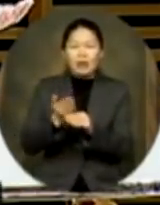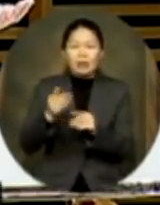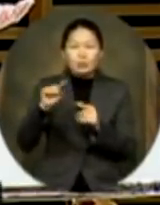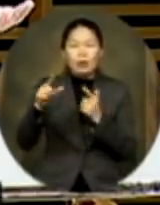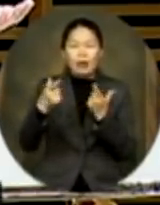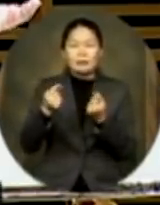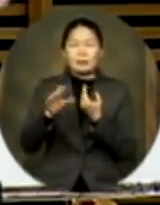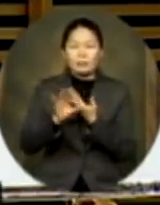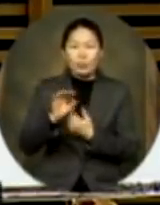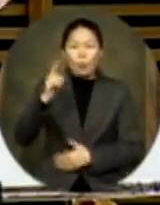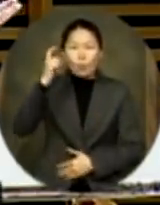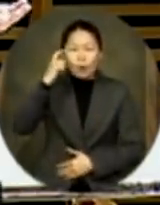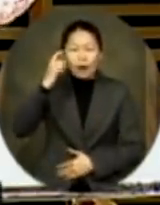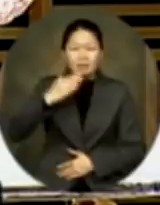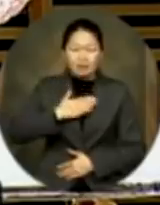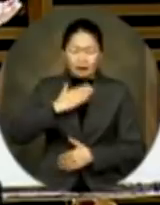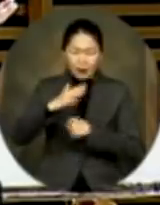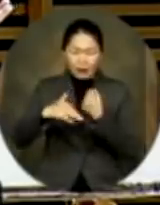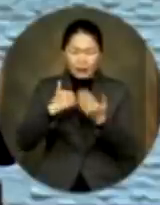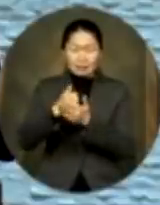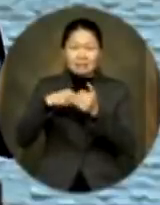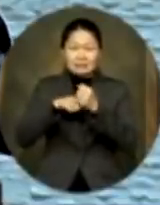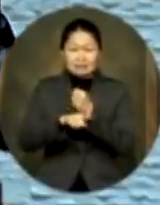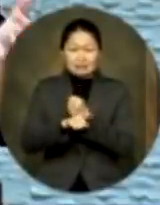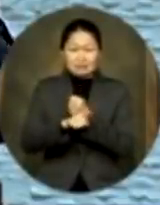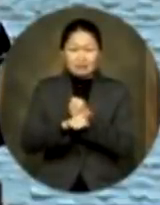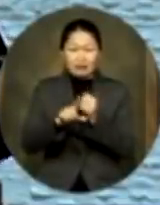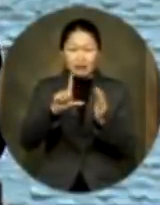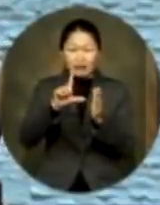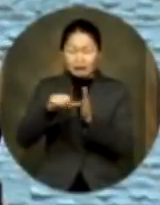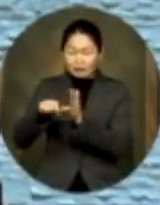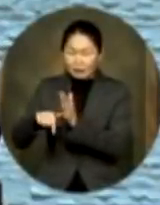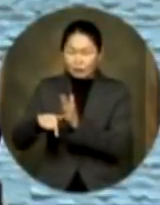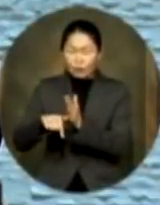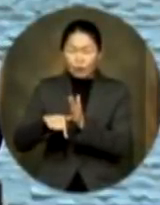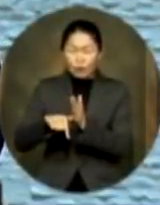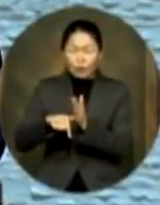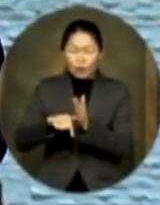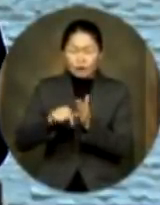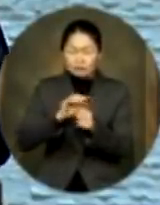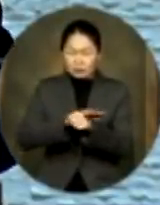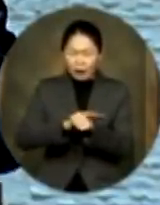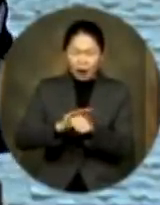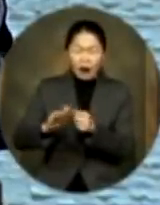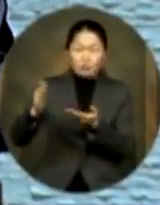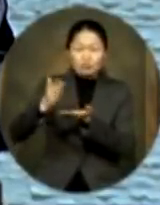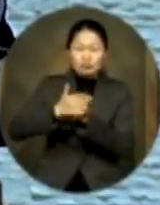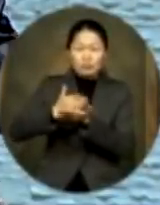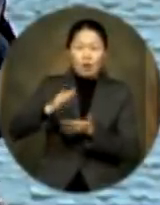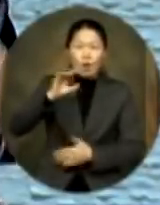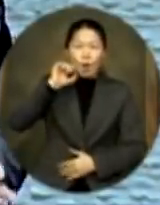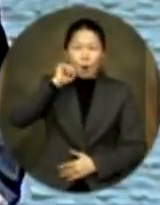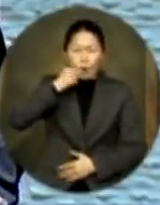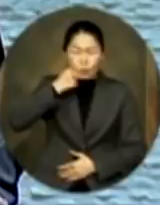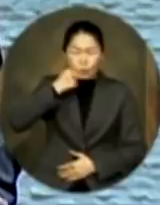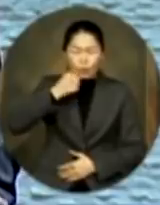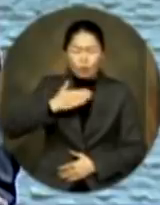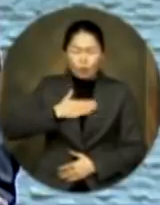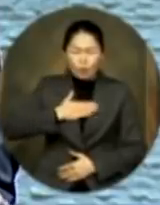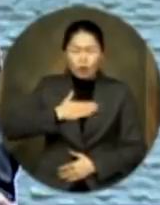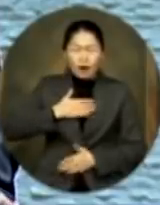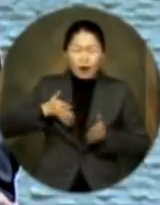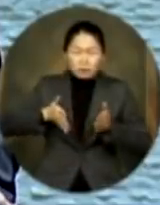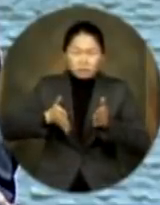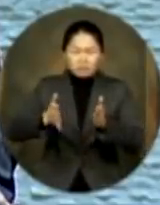왜 내가 하나님의 뜻을 때때로 잘 분별하기 어렵고 내 앞길이 자꾸 혼란스러운 가